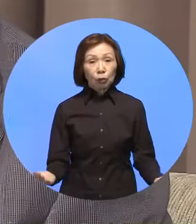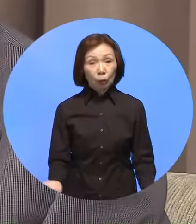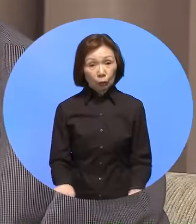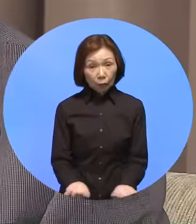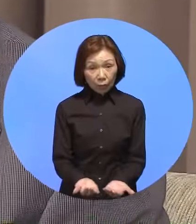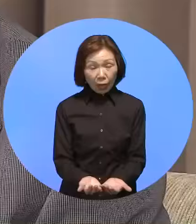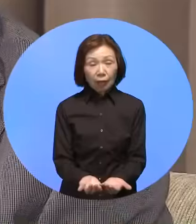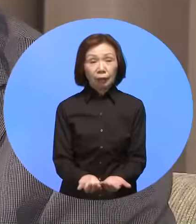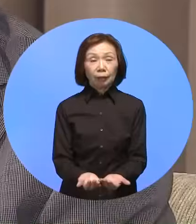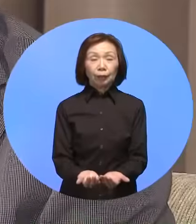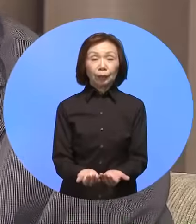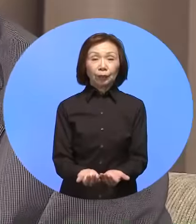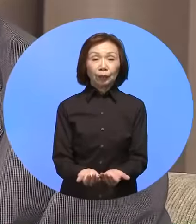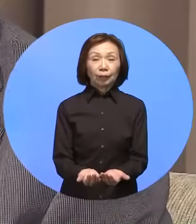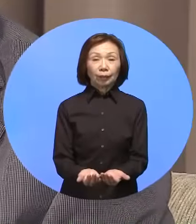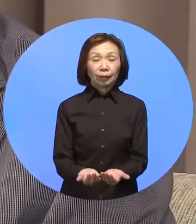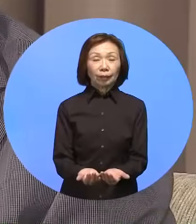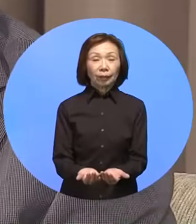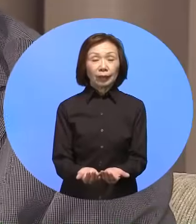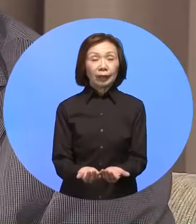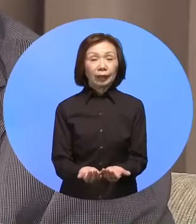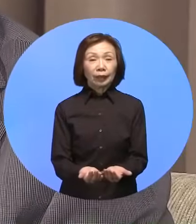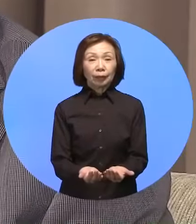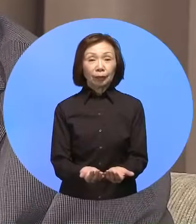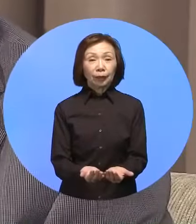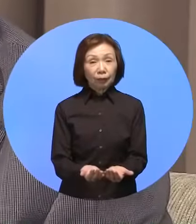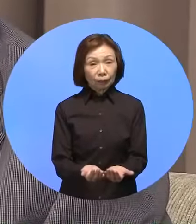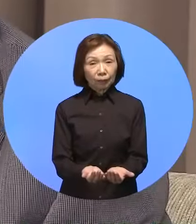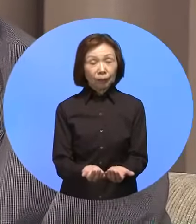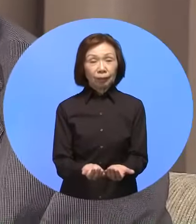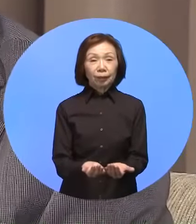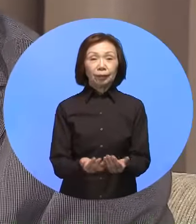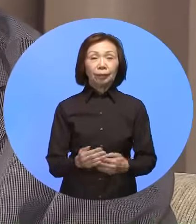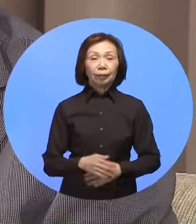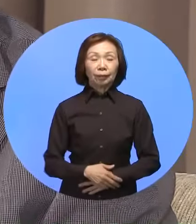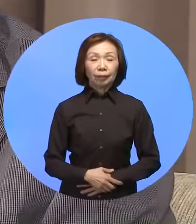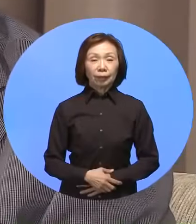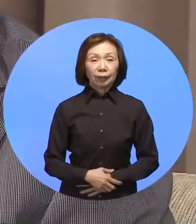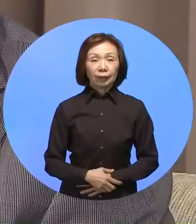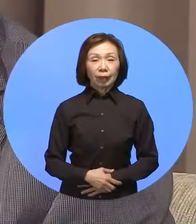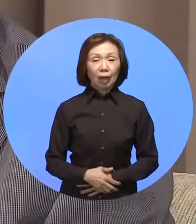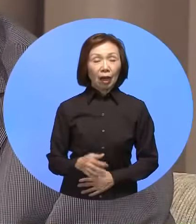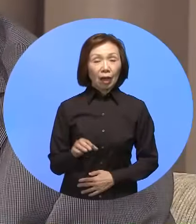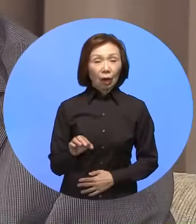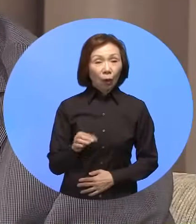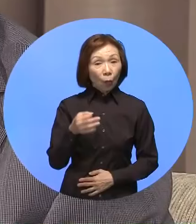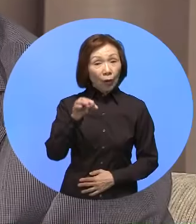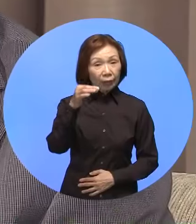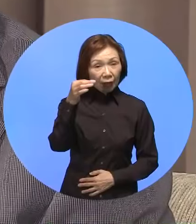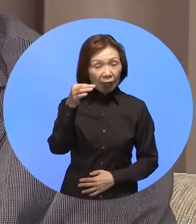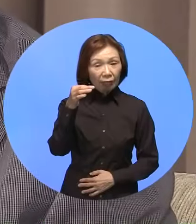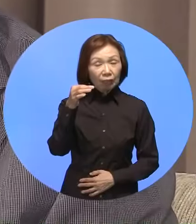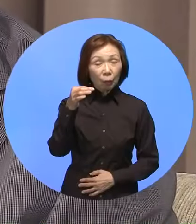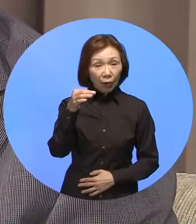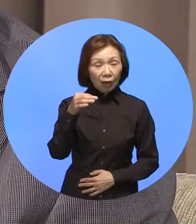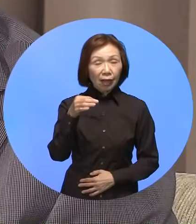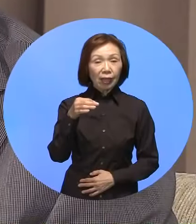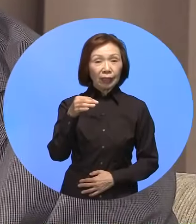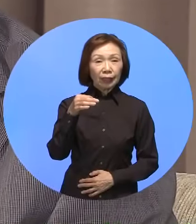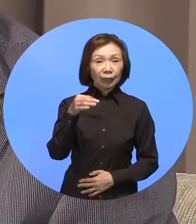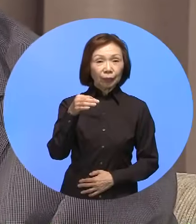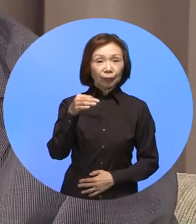とかですねあるいは日目とかですねそれからまたの大量の